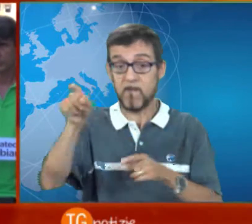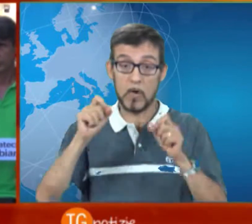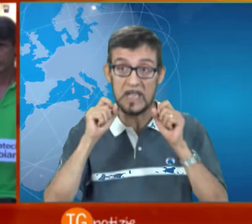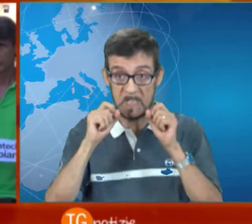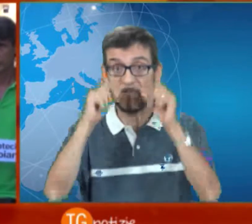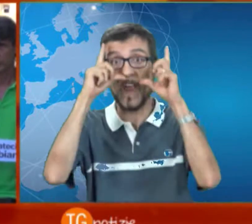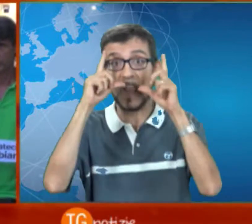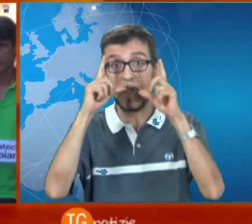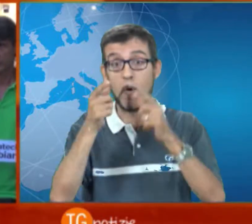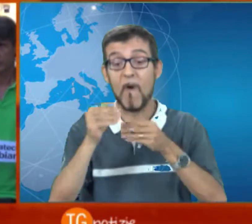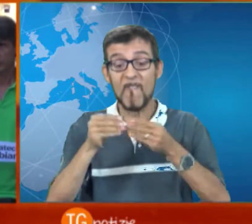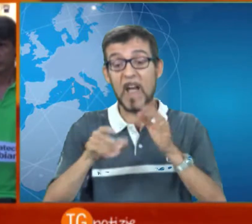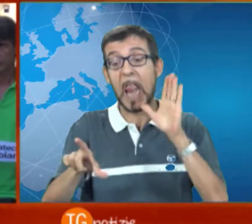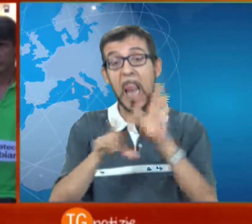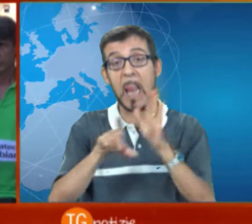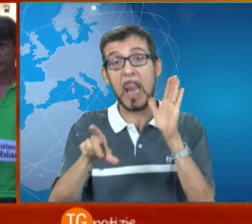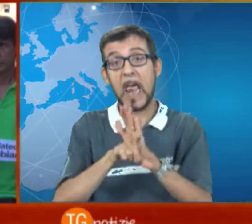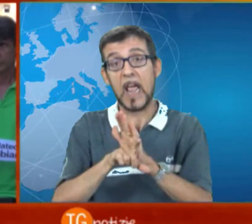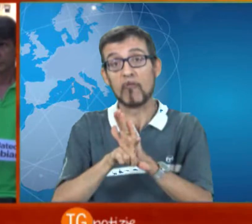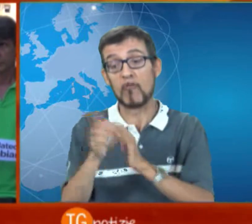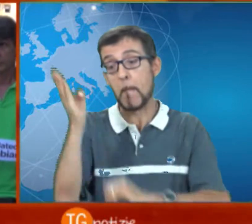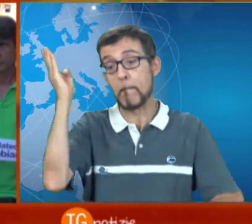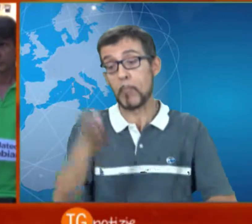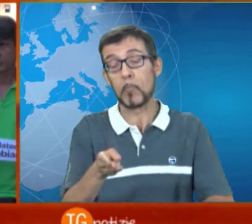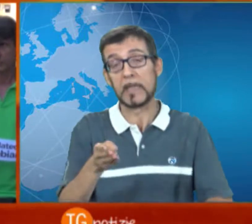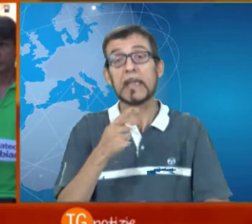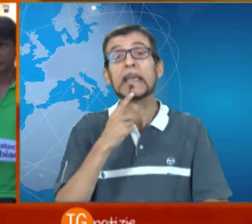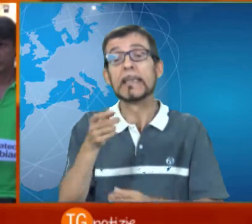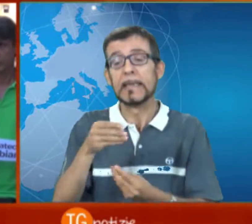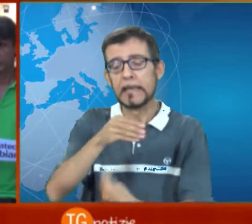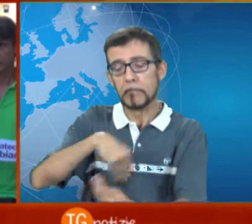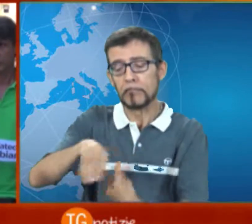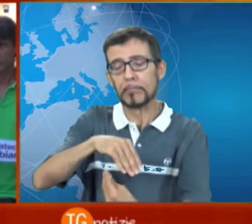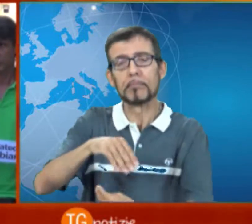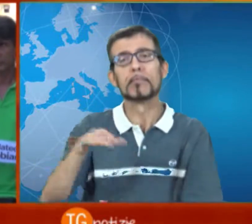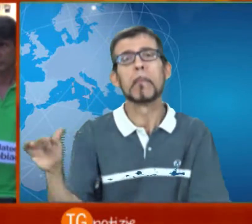che punisca la manipolazione psicologica sui minori.